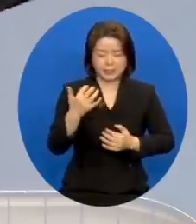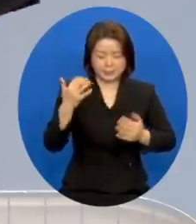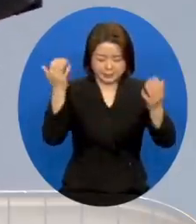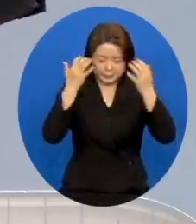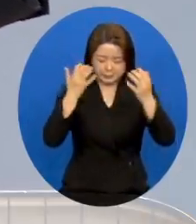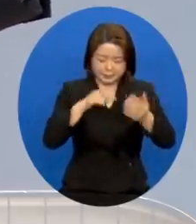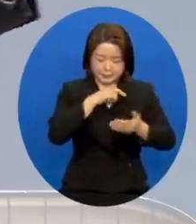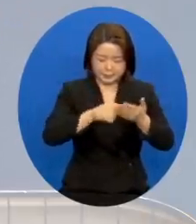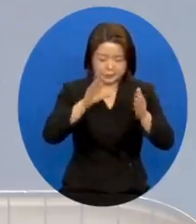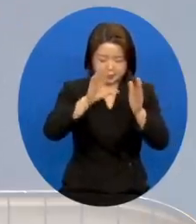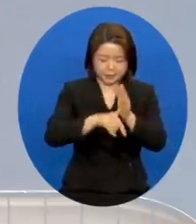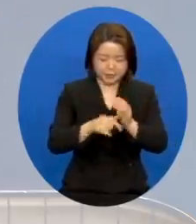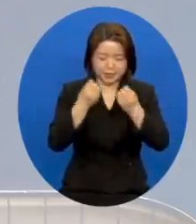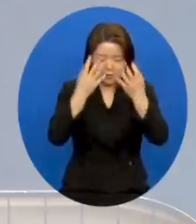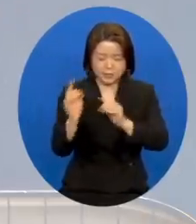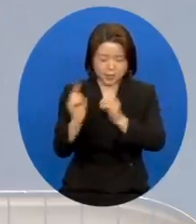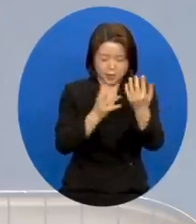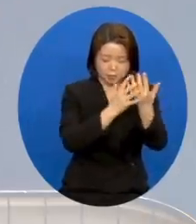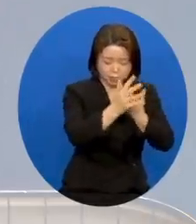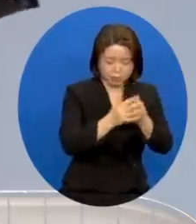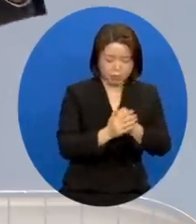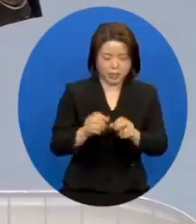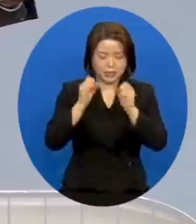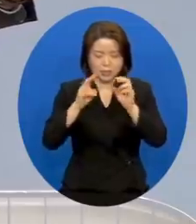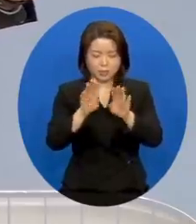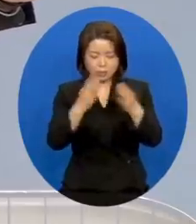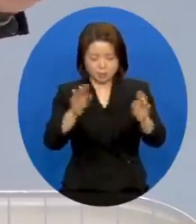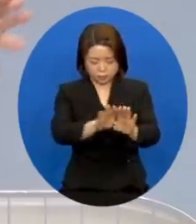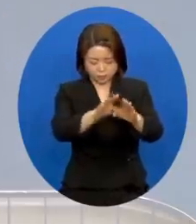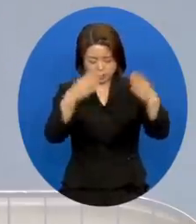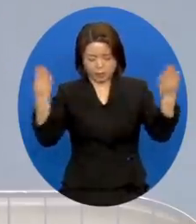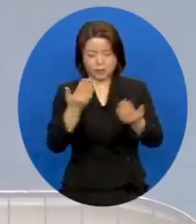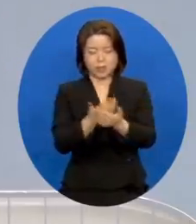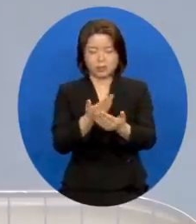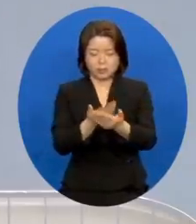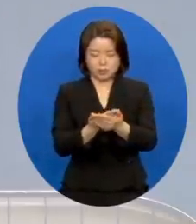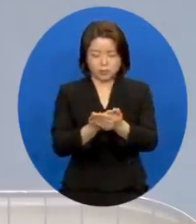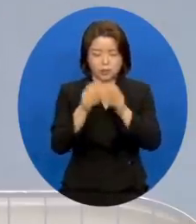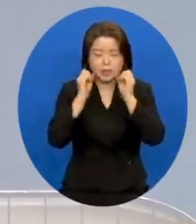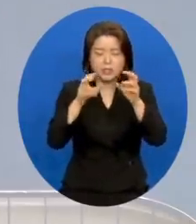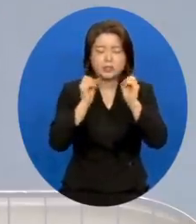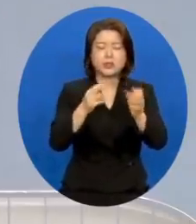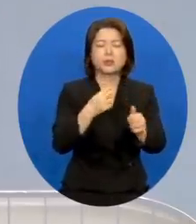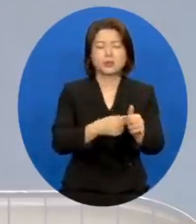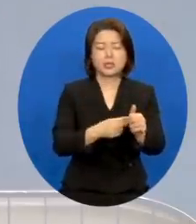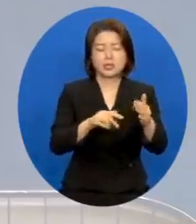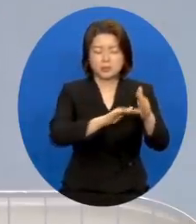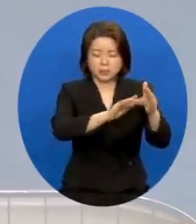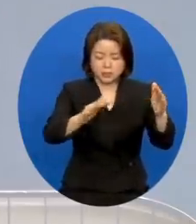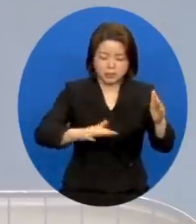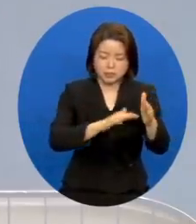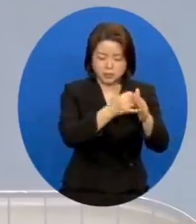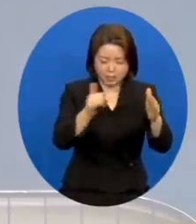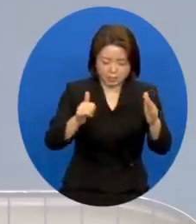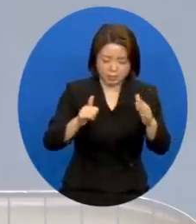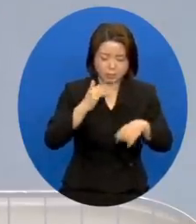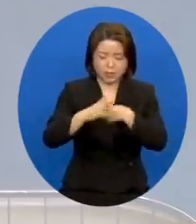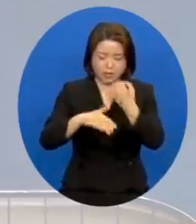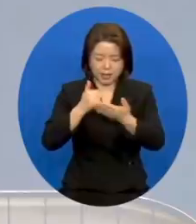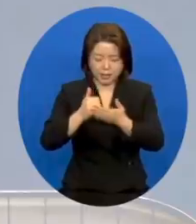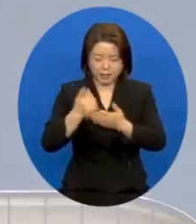붕 일을 하고 선교의 문들은 더 활짝 열려 지게 하시고 선교사님 그 가족 하나님